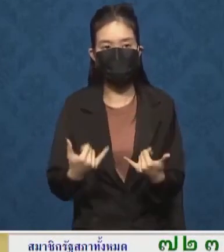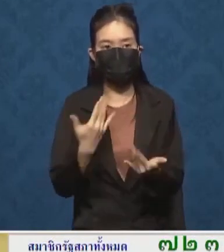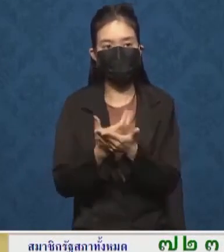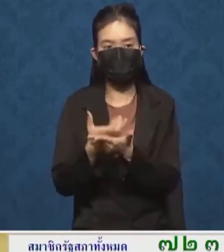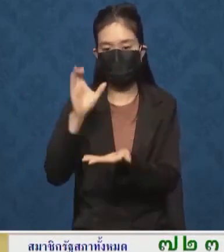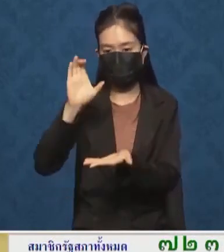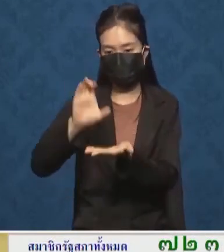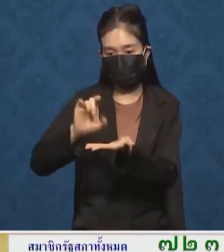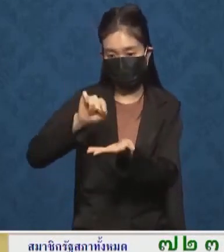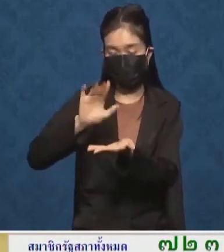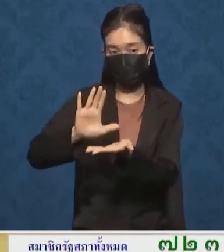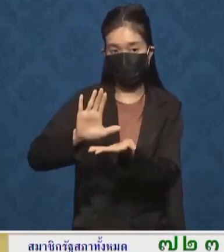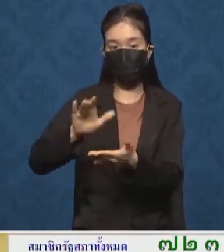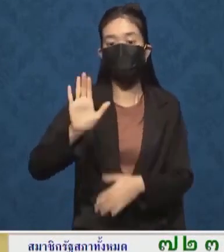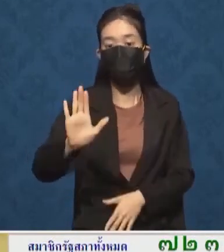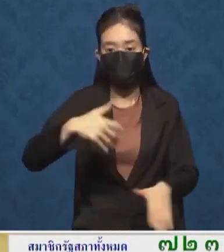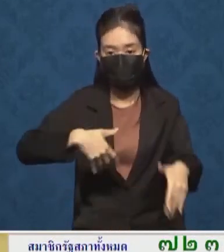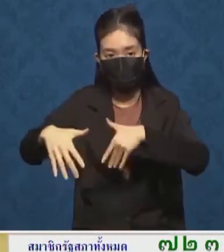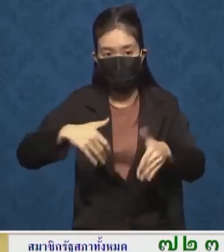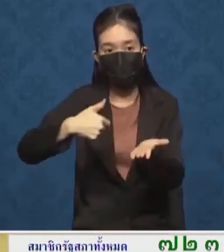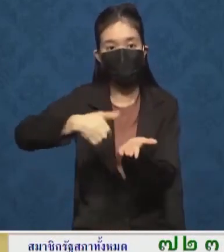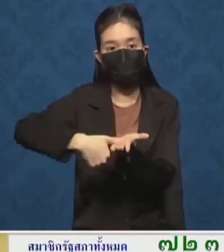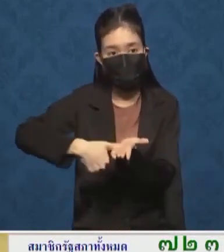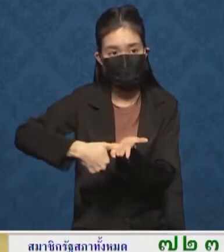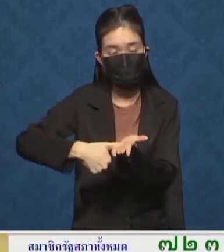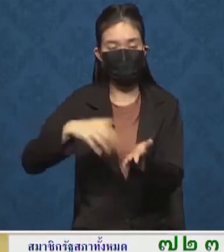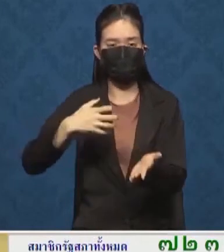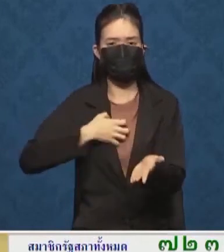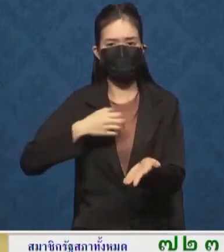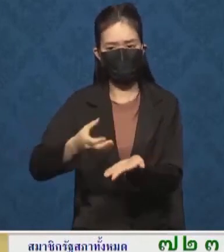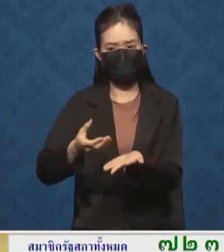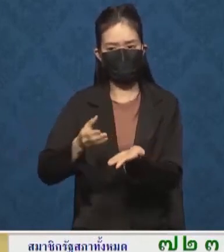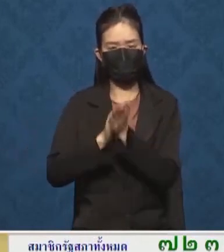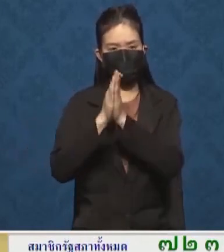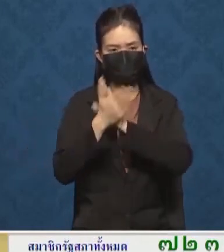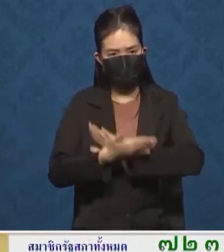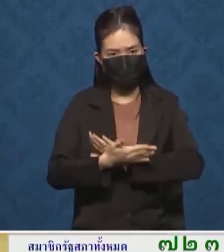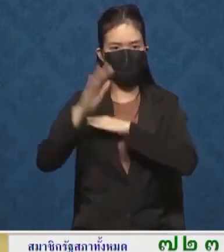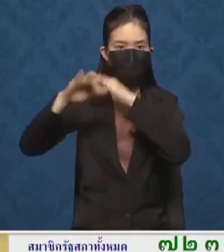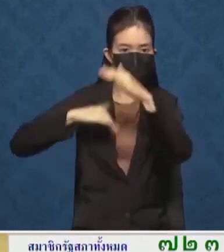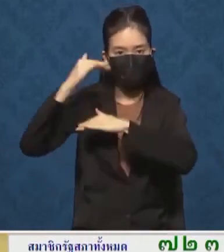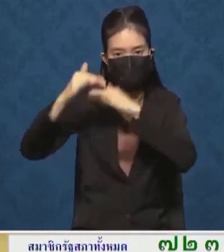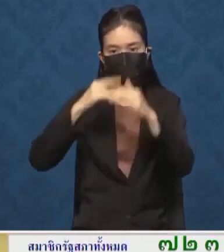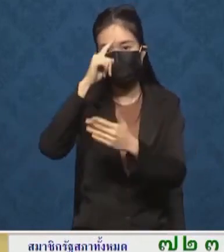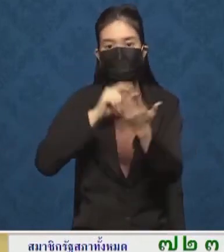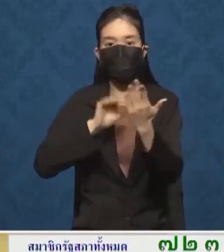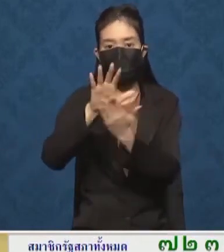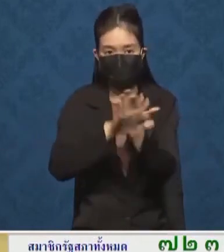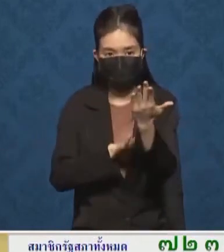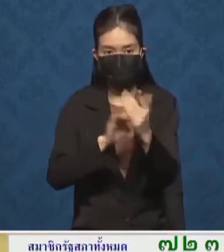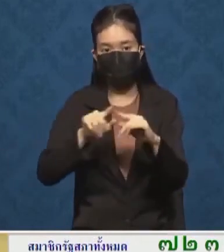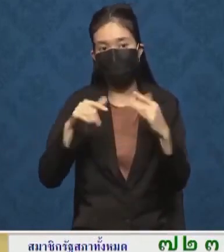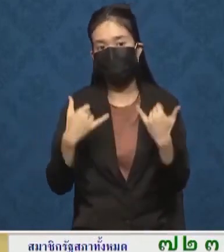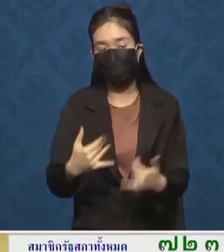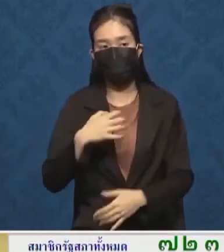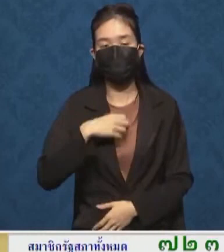ษีของประชาชนที่อ้างว่าเอามาทำยุทธศาสตร์ชาติเอามาทำการปฏิรูปนั้นเป็นเพียงแค่การตำน้ำพริกละลายแม่น้ำและที่เลวร้ายกว่านั้นคือเรากำลัง